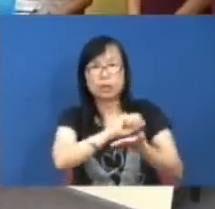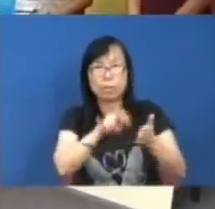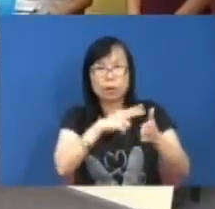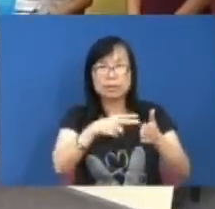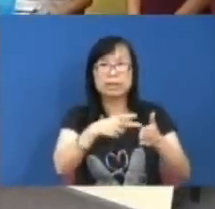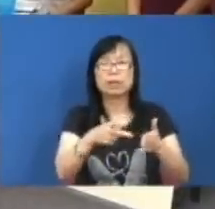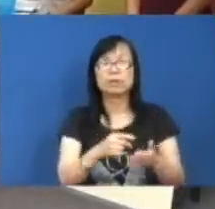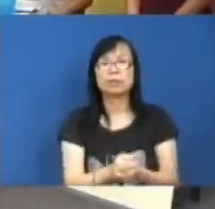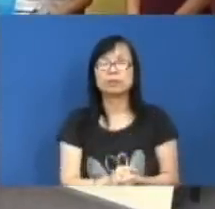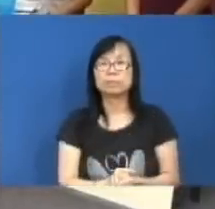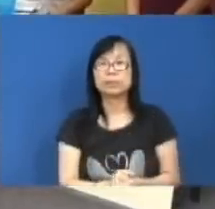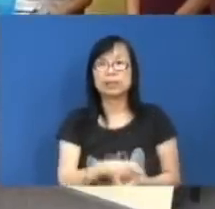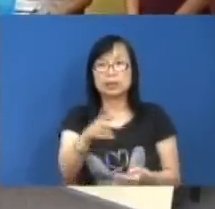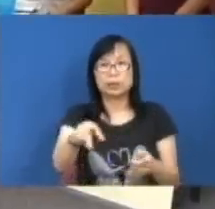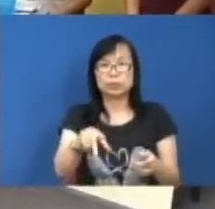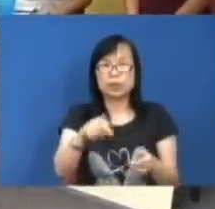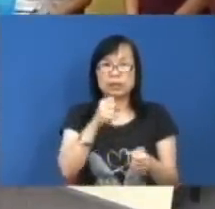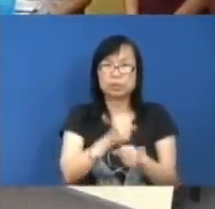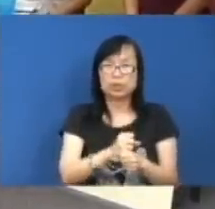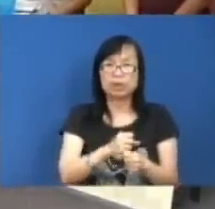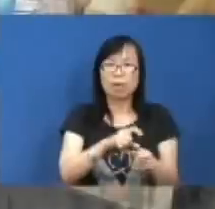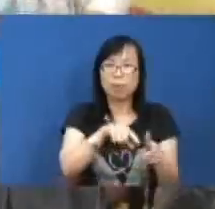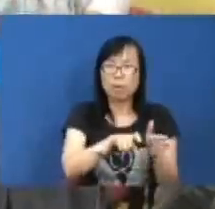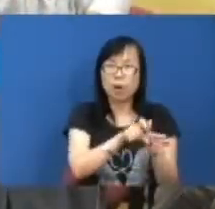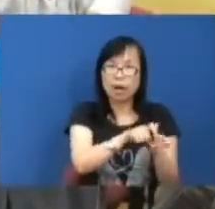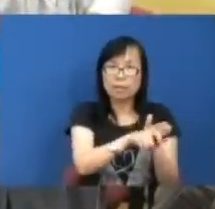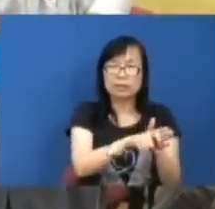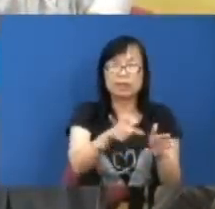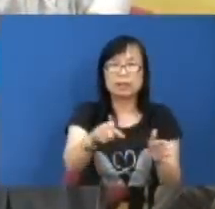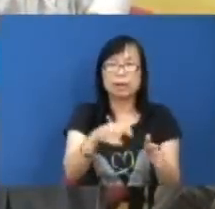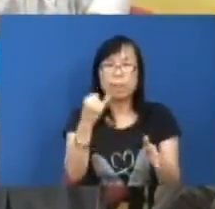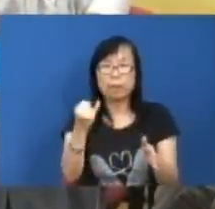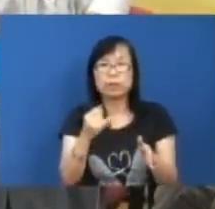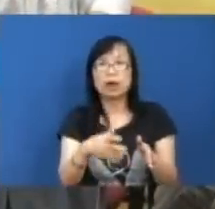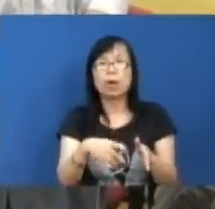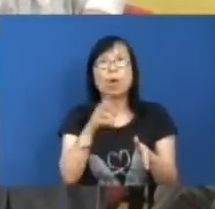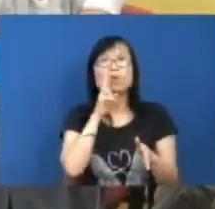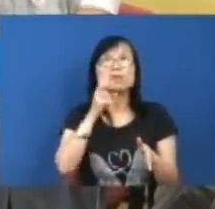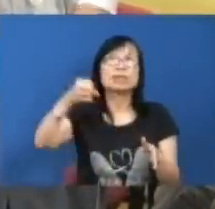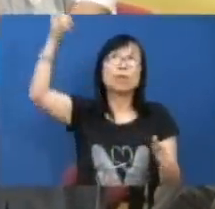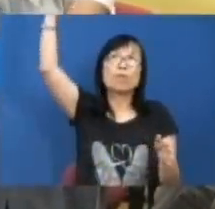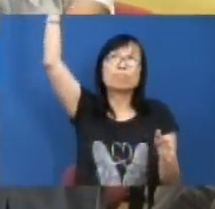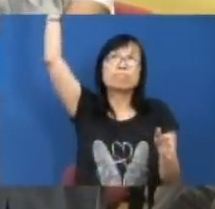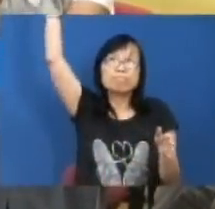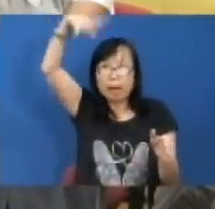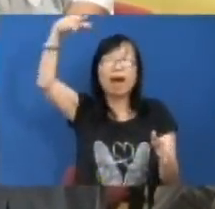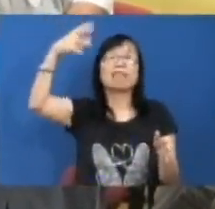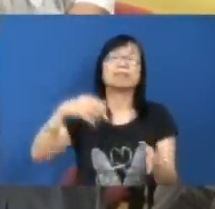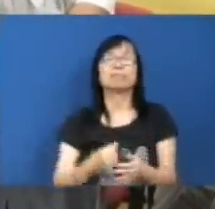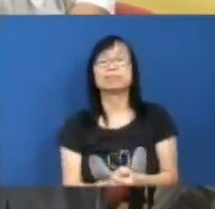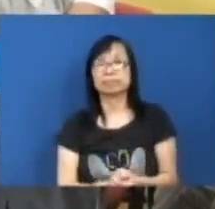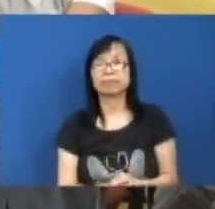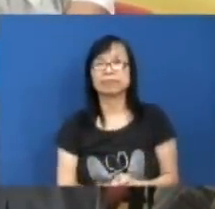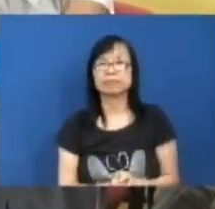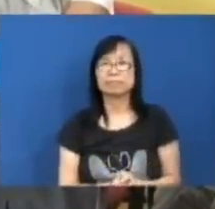唔使做瓦仔啊嘛。因為瓦仔如果唔好處，就係一個底做得唔好咧，隨時變咗高空雜物啊嘛。 嗯，呢、這個都係好值得關注噶